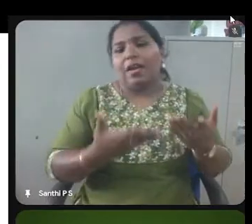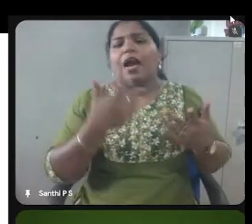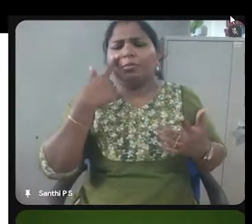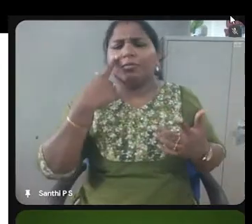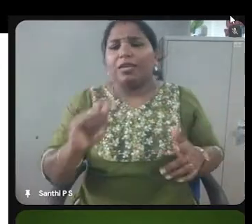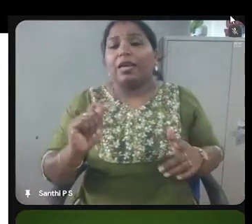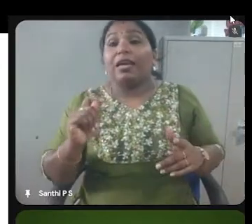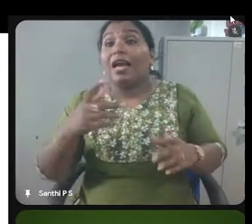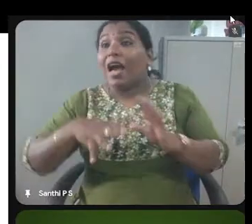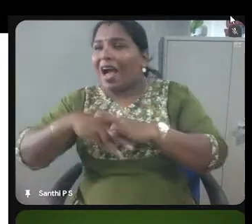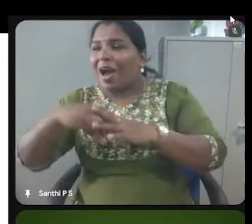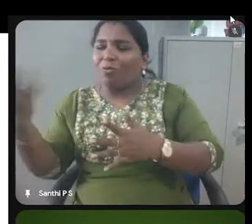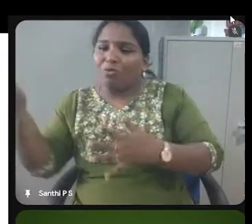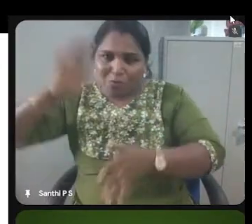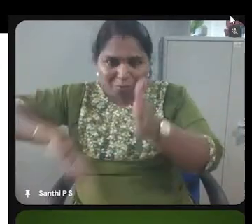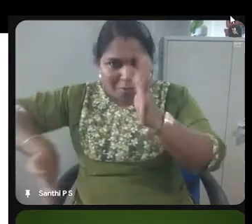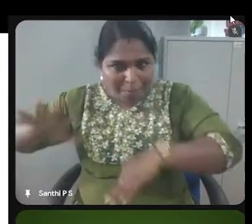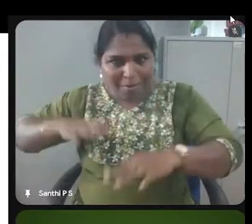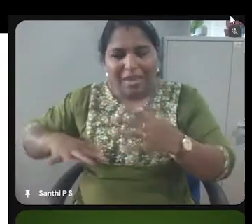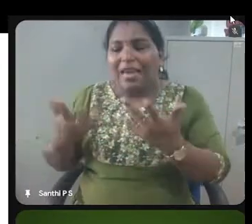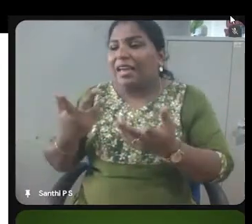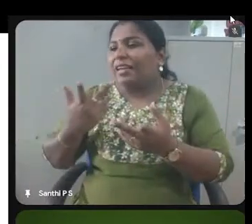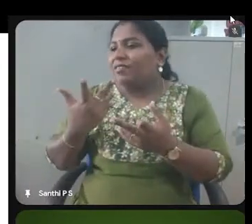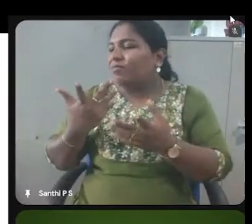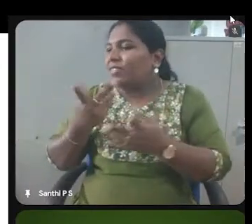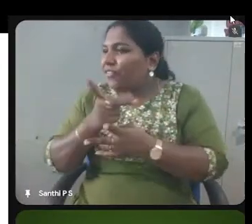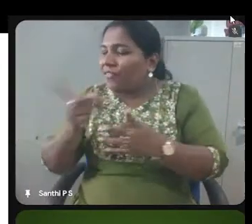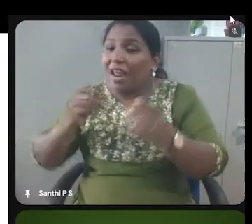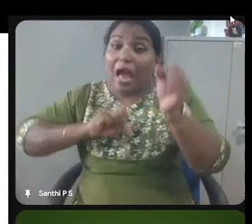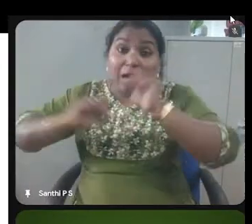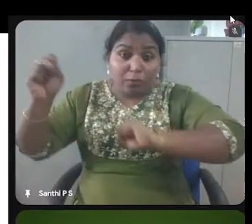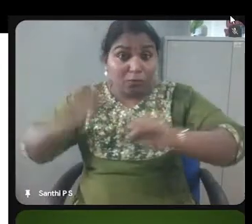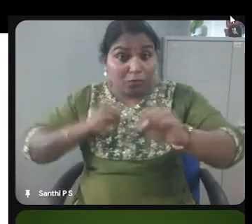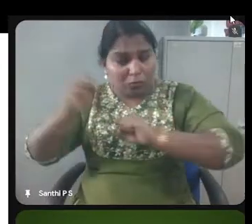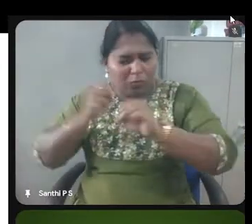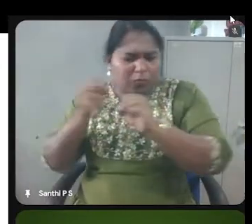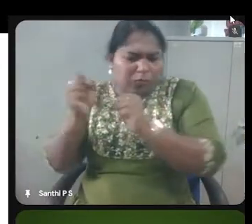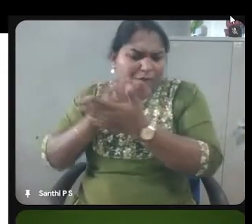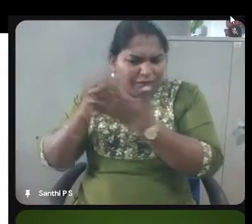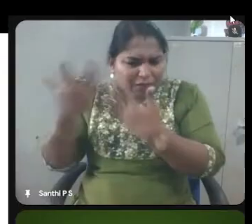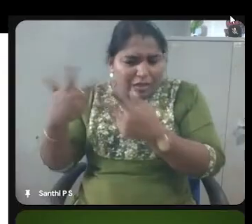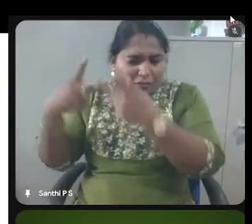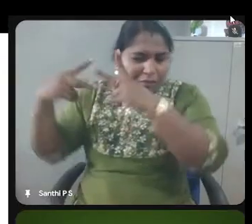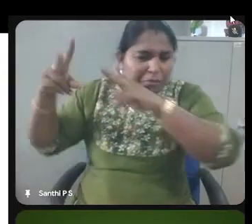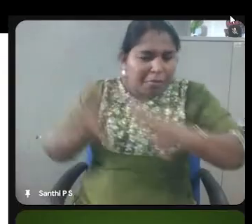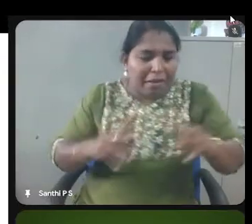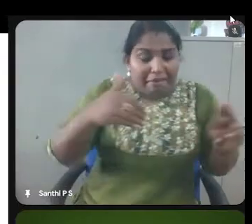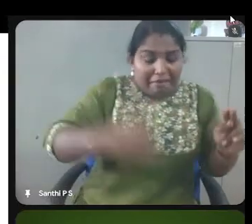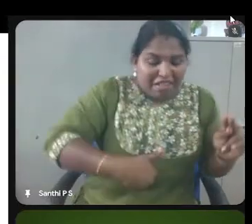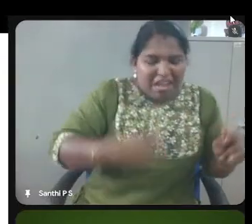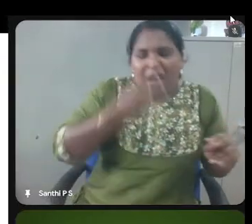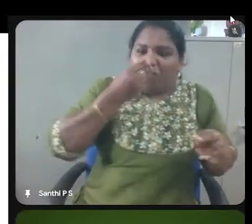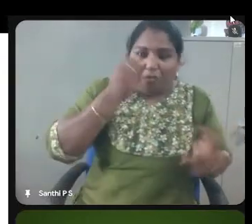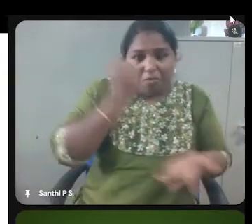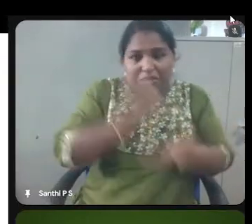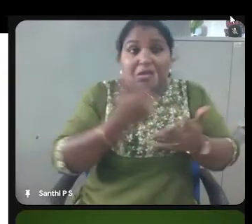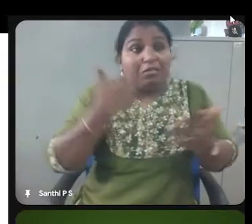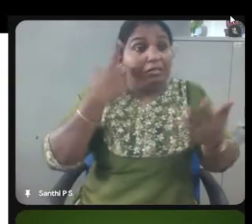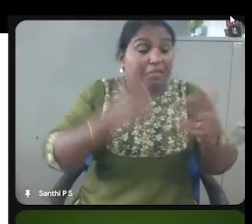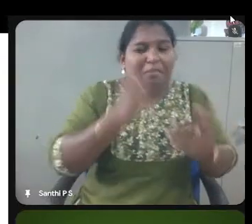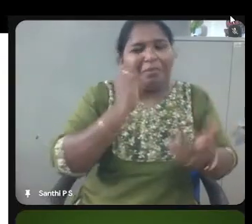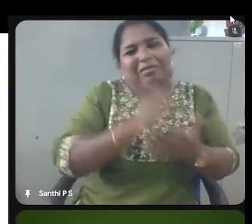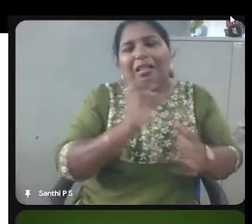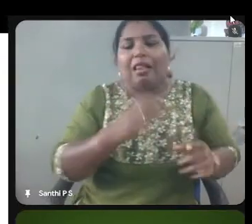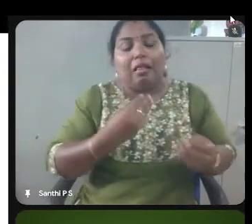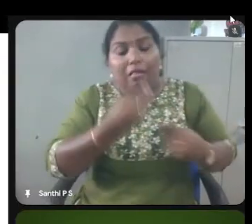കരിക്കുലർ ആക്ടിവിറ്റീസ്, എനി സ്വിമ്മിങ്ങോ സ്കേറ്റോ അങ്ങനെ എന്തെങ്കിലും വിടാൻ പറ്റുവാണെങ്കിൽ കുട്ടിക്ക് അതും നല്ലതായിരിക്കും.